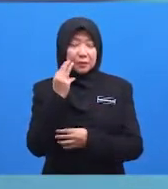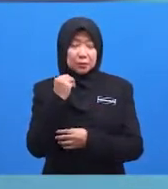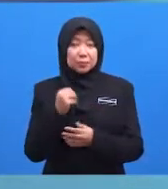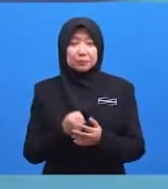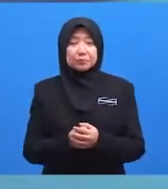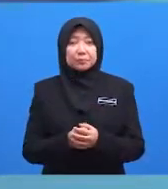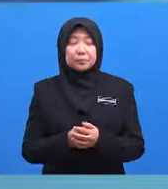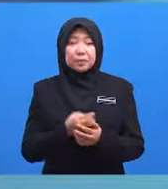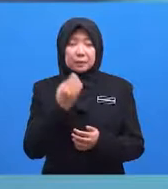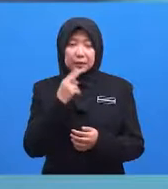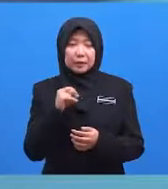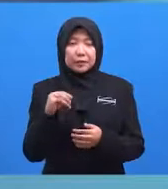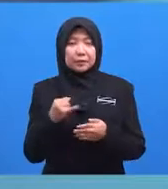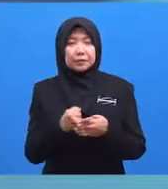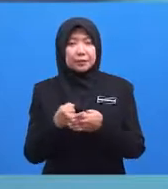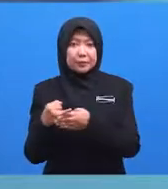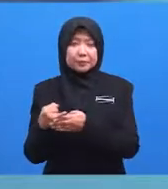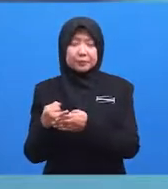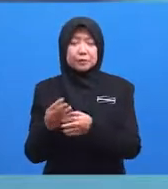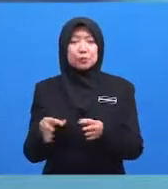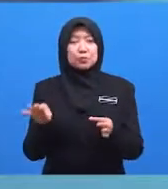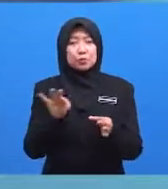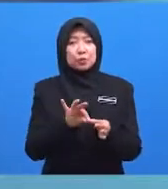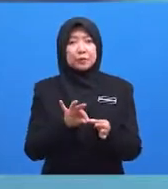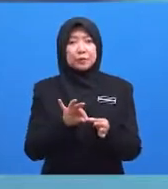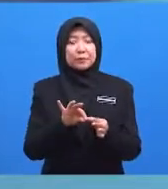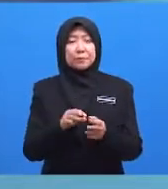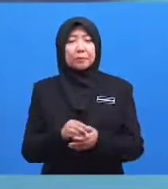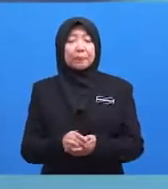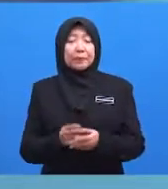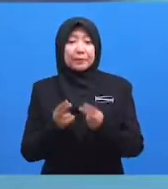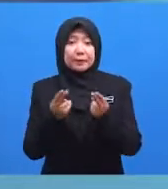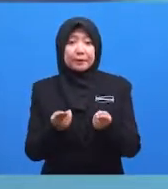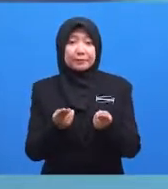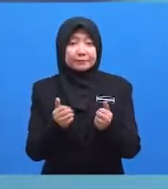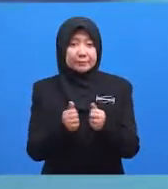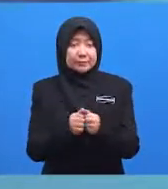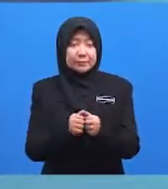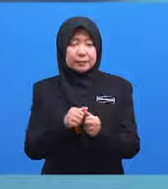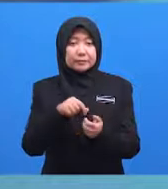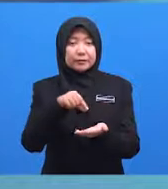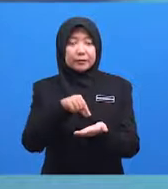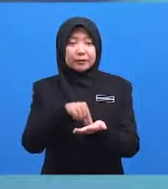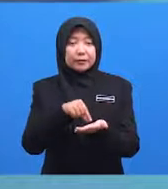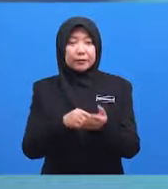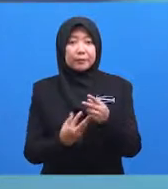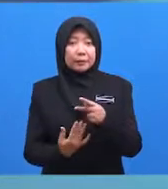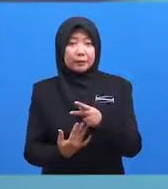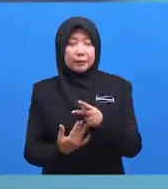Makanan iringan yang sesuai dihidang bersama ayam panggang madu